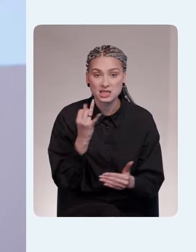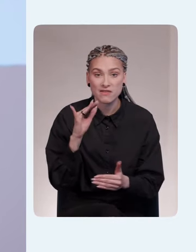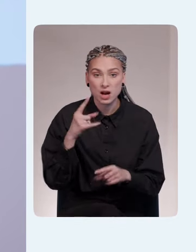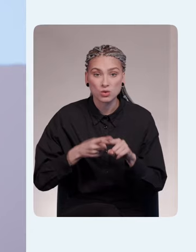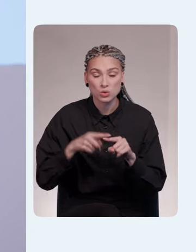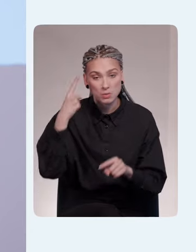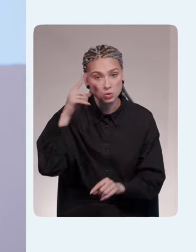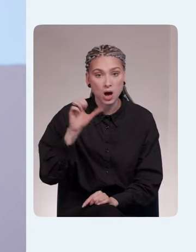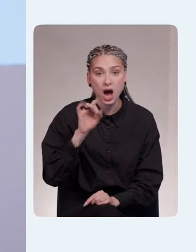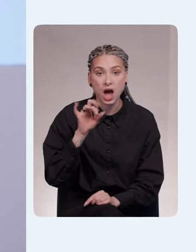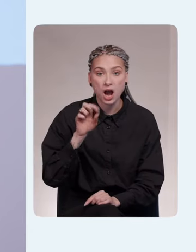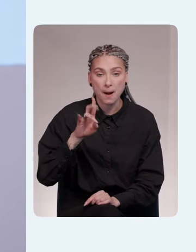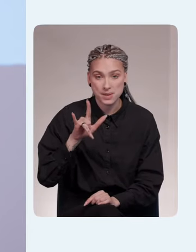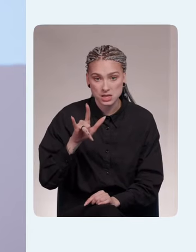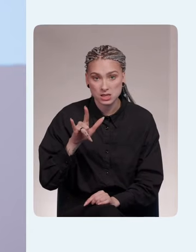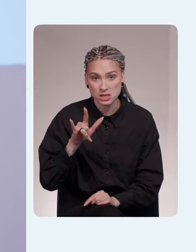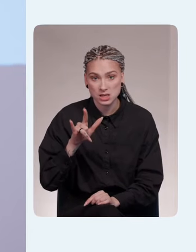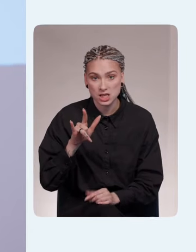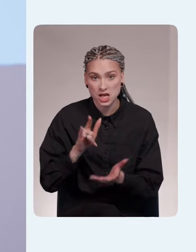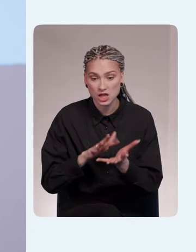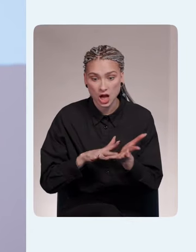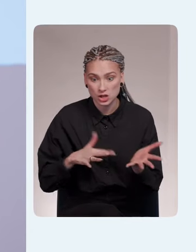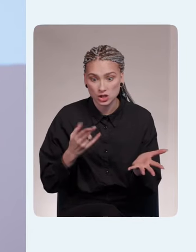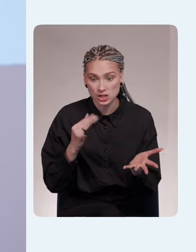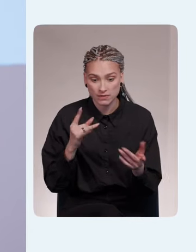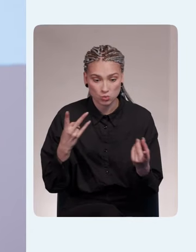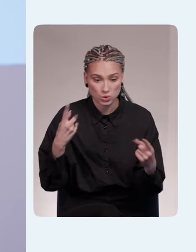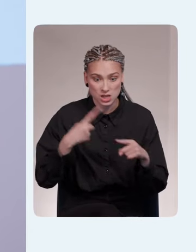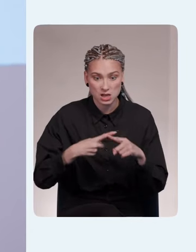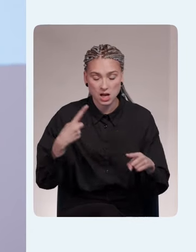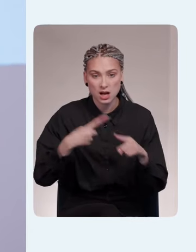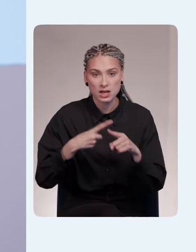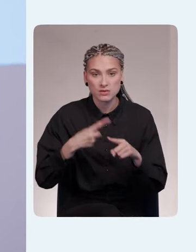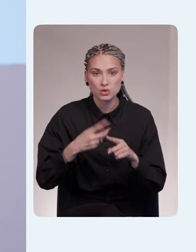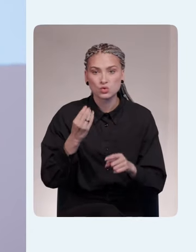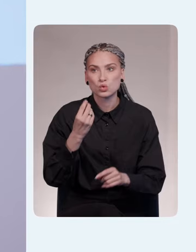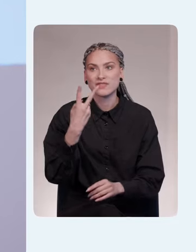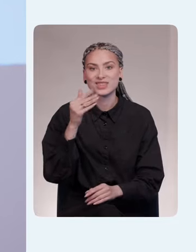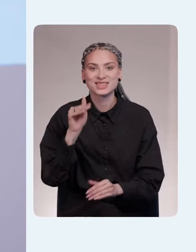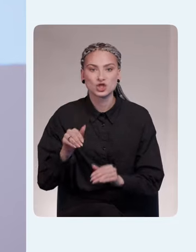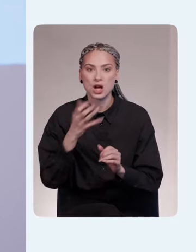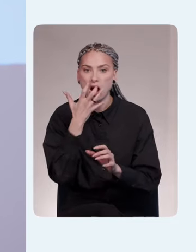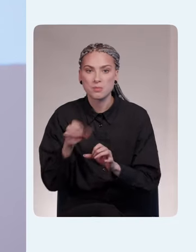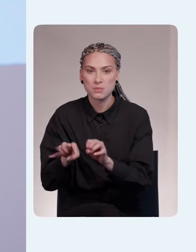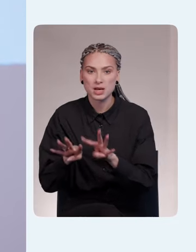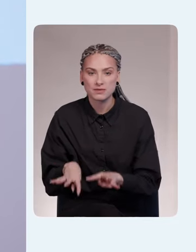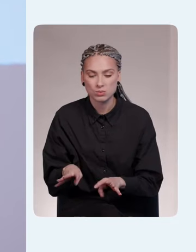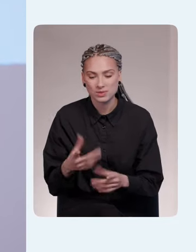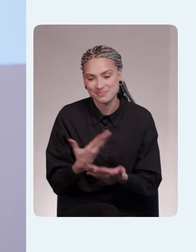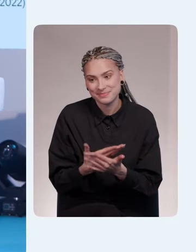придумали арабы. Дальше нет цифр, надо складывать. Ну, еще 2000 обогреватель получается, где-то вот